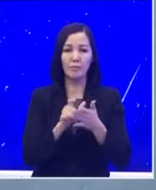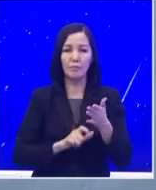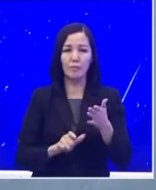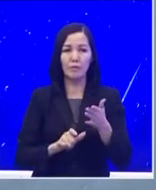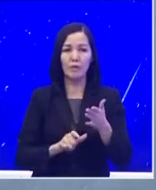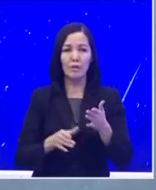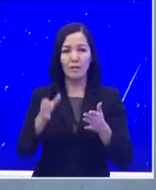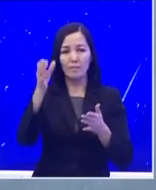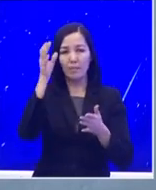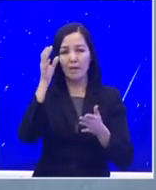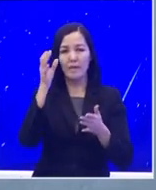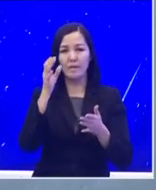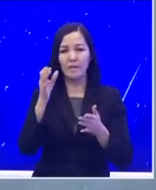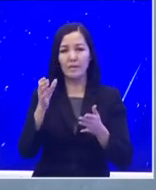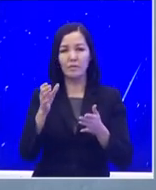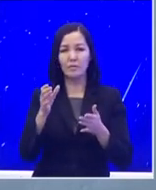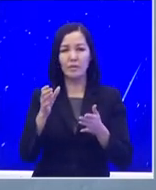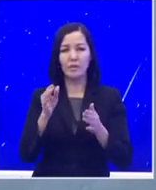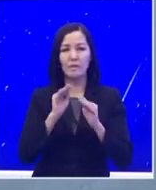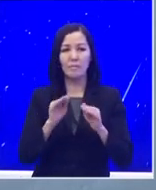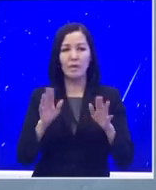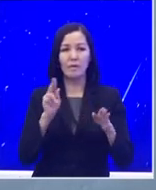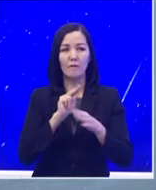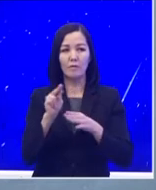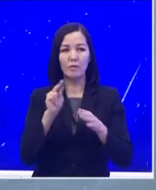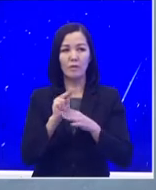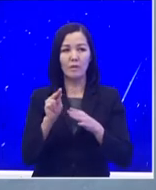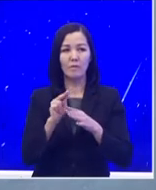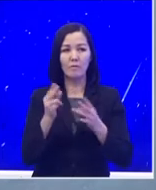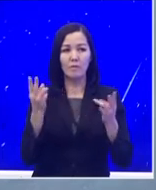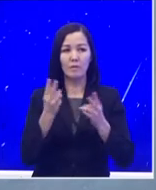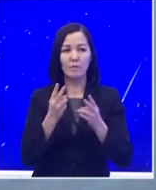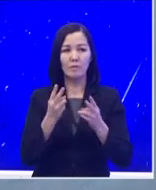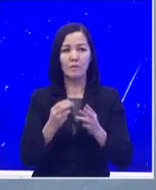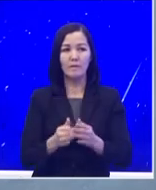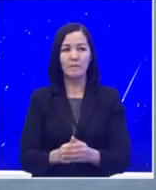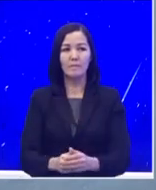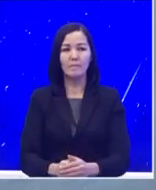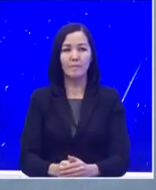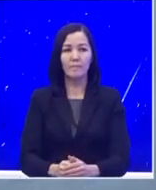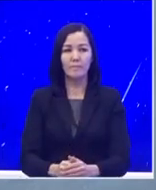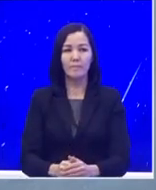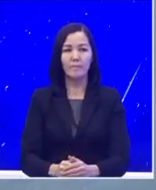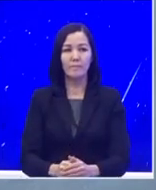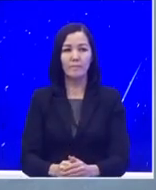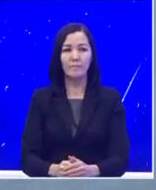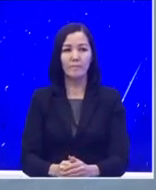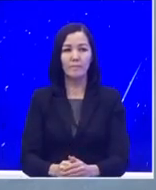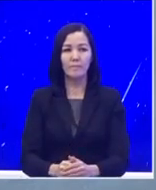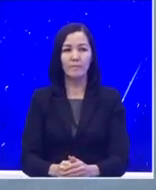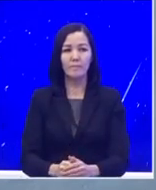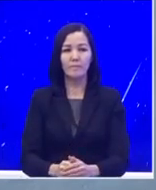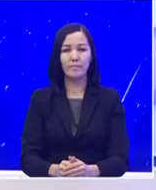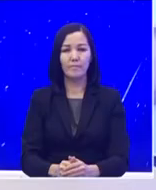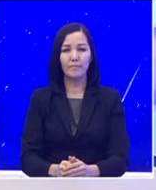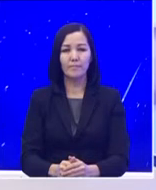тұрған байлық, осы байлықты біз жаңағы сырт қалмай, балаларымыздың бойына жаңағы әрдайым сусындатуға даярмыз.